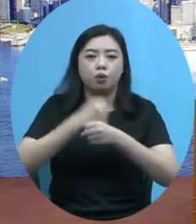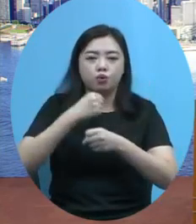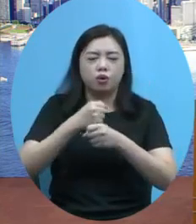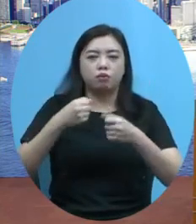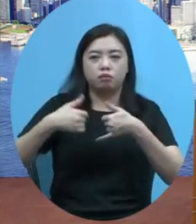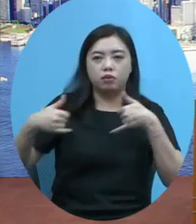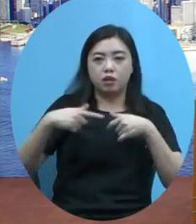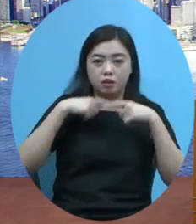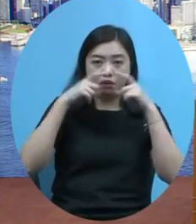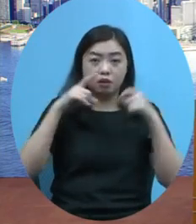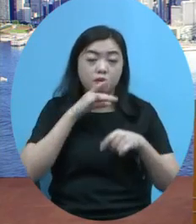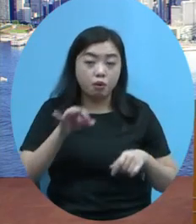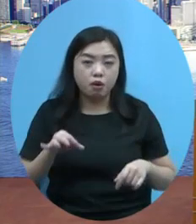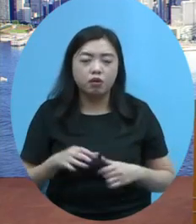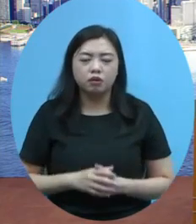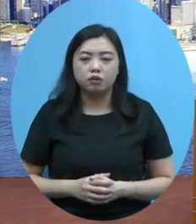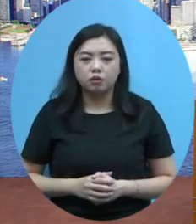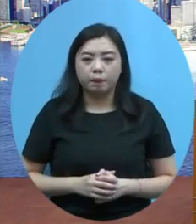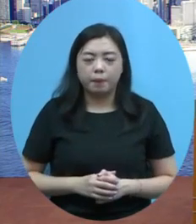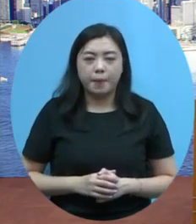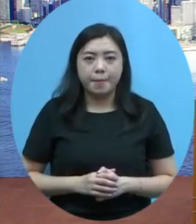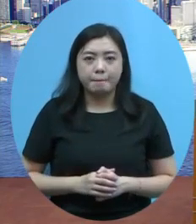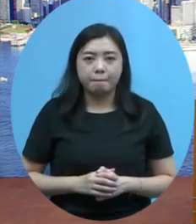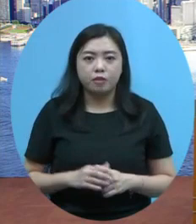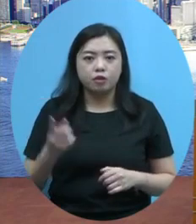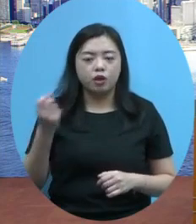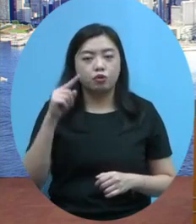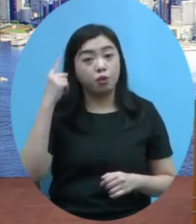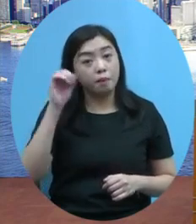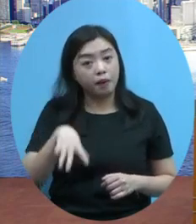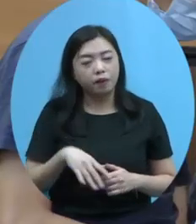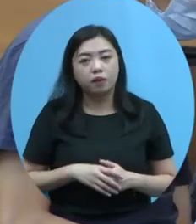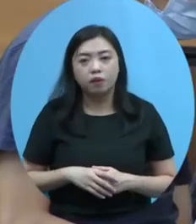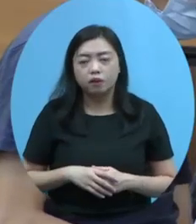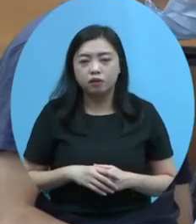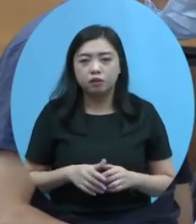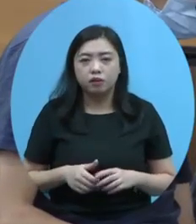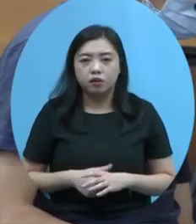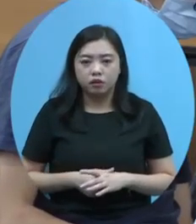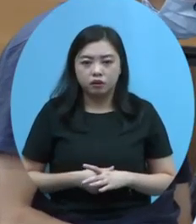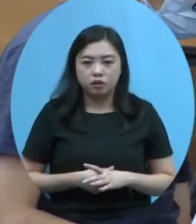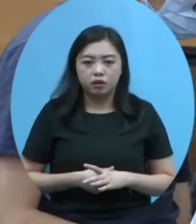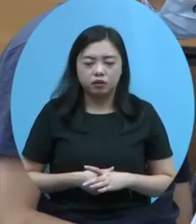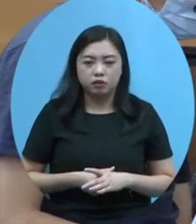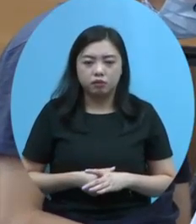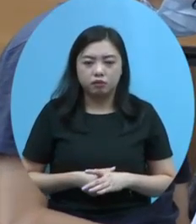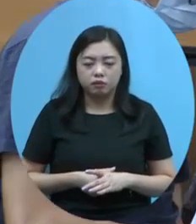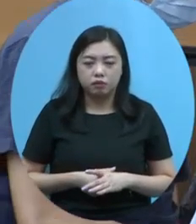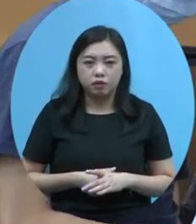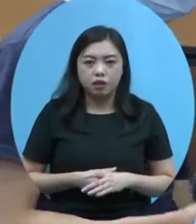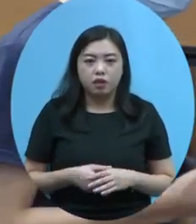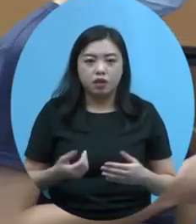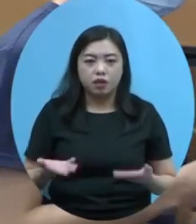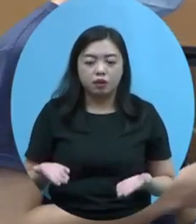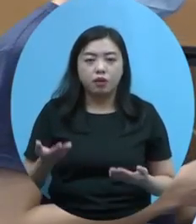佢哋會唔會戴口罩咧？係啦。咁同埋另外都想問一下啦，其實即係見到近排其實